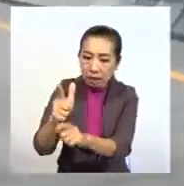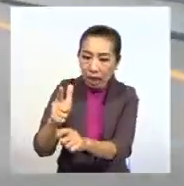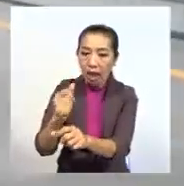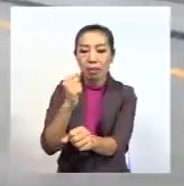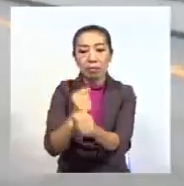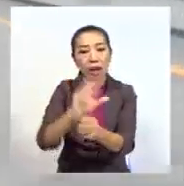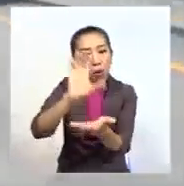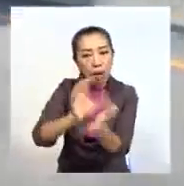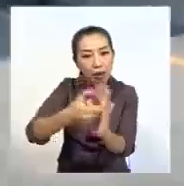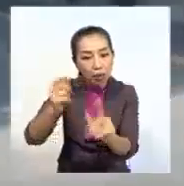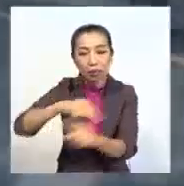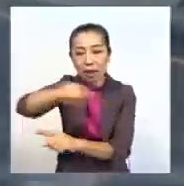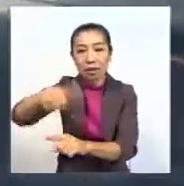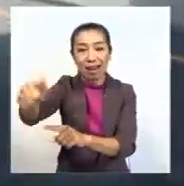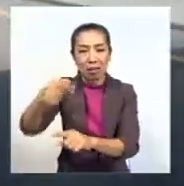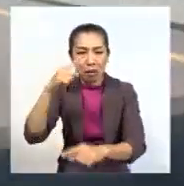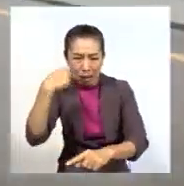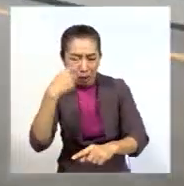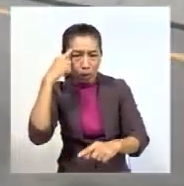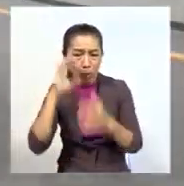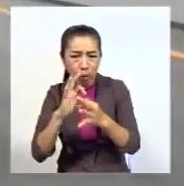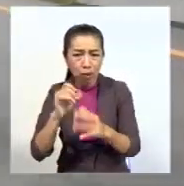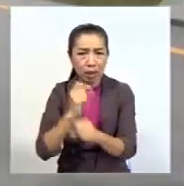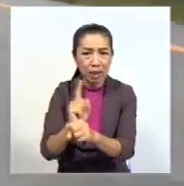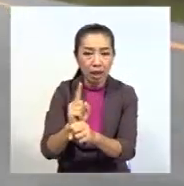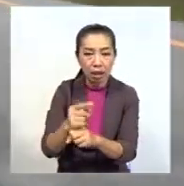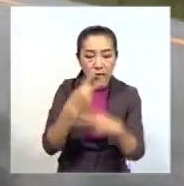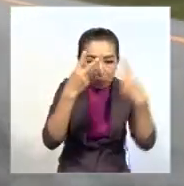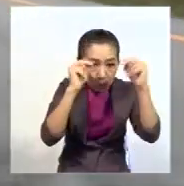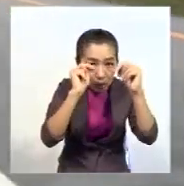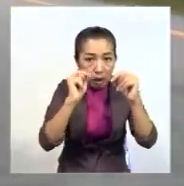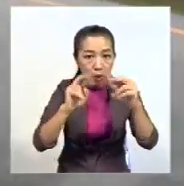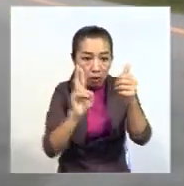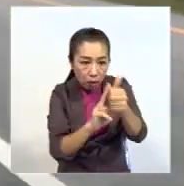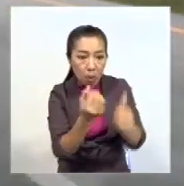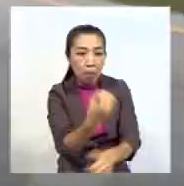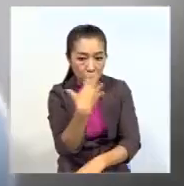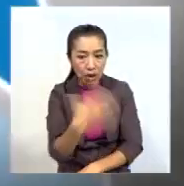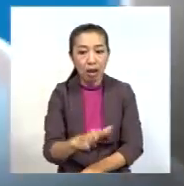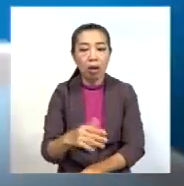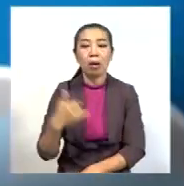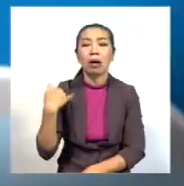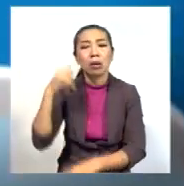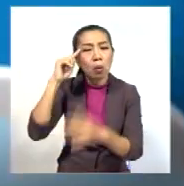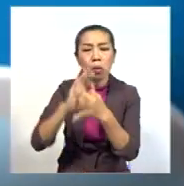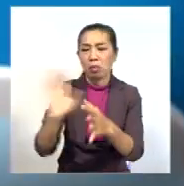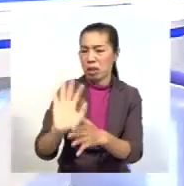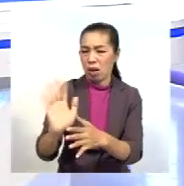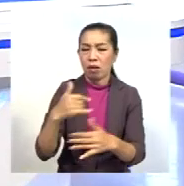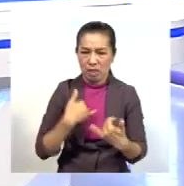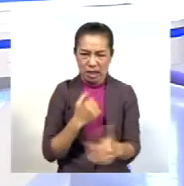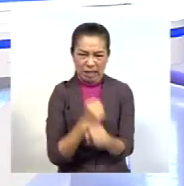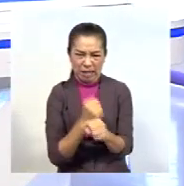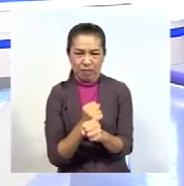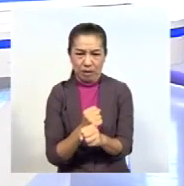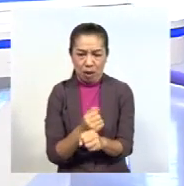ำลังวิตกกังวลก็อาจจะเบาใจไปได้เพราะว่าเมื่อสักครู่เนี่ยฟังท่านรองนายกรัฐมนตรีก็ย้ำไปแล้วว่าไม่ต้องห่วงเราก็เร่งส